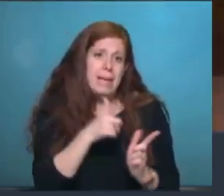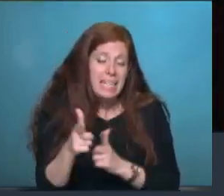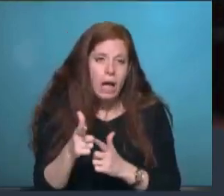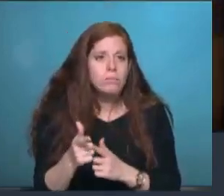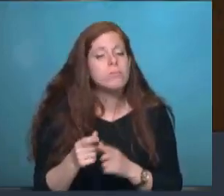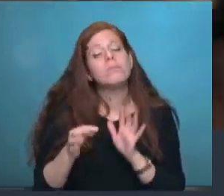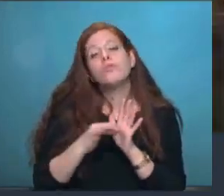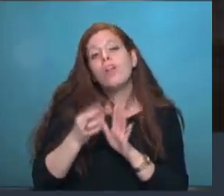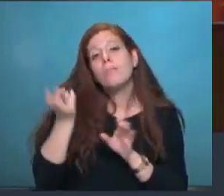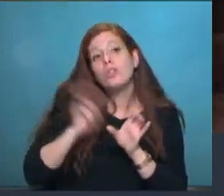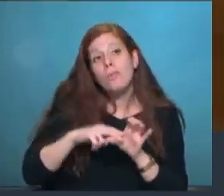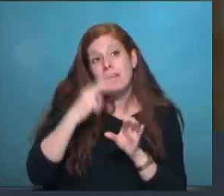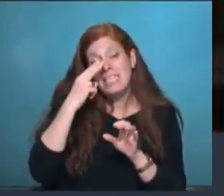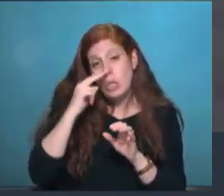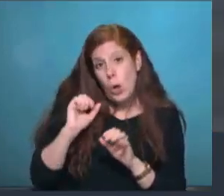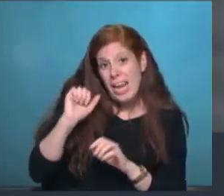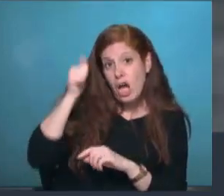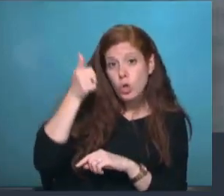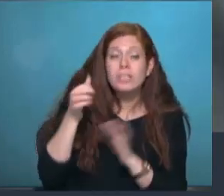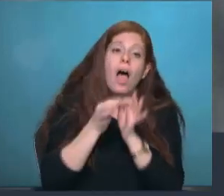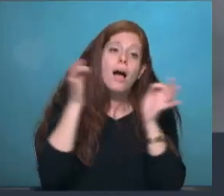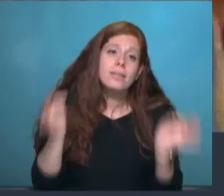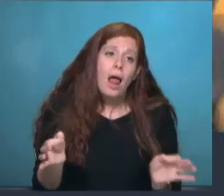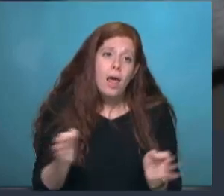המשתתפים, הניסיון הראשון הזה הוא רק התחלה.